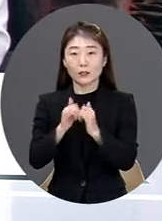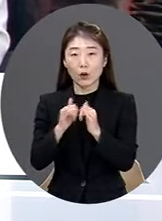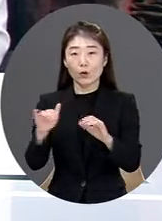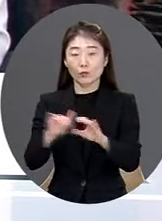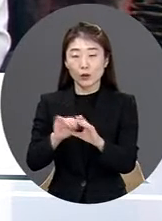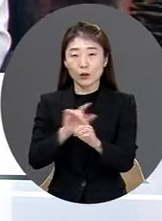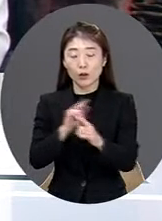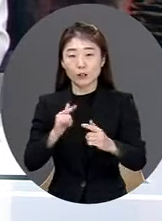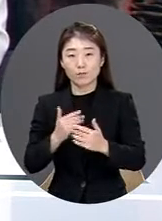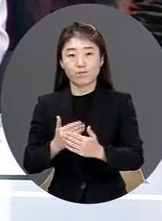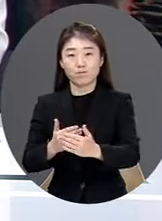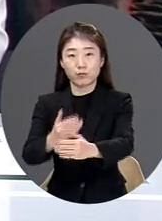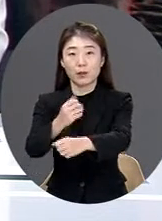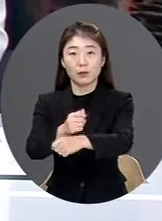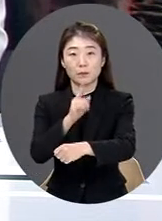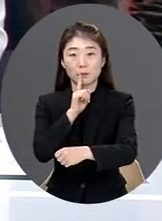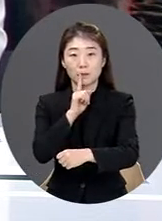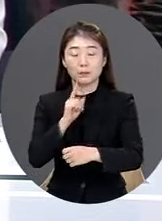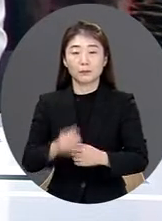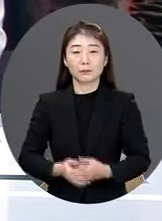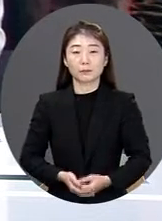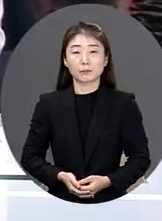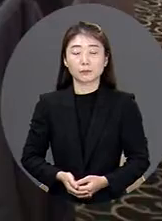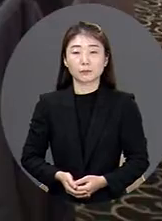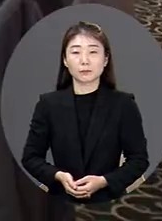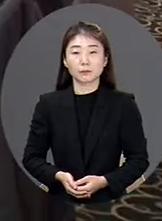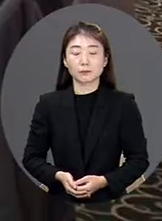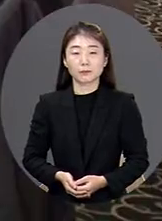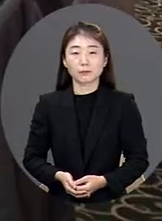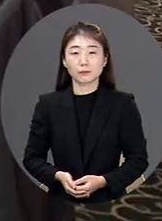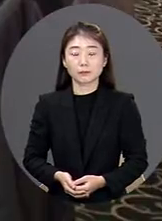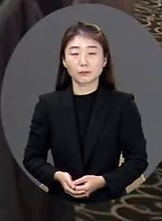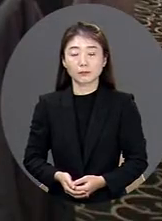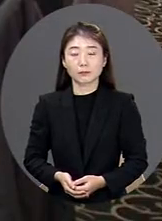회복을 추진합니다. 신은정 기자의 보도입니다.